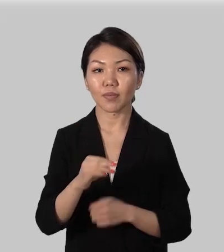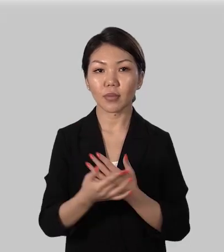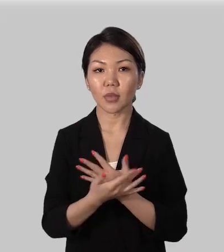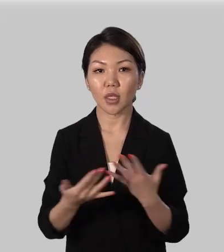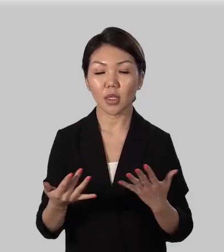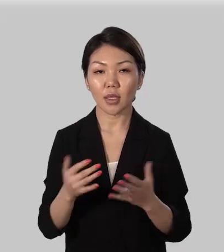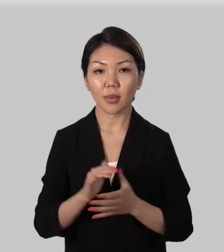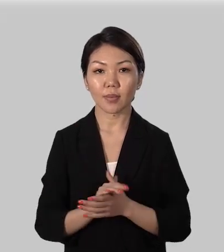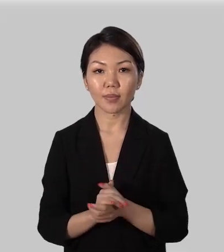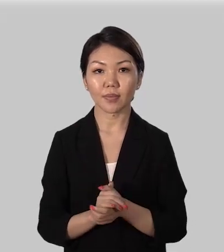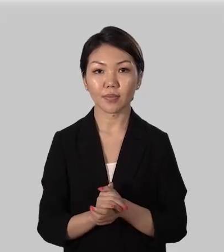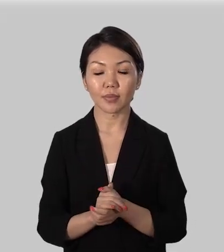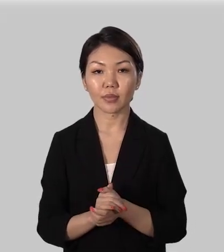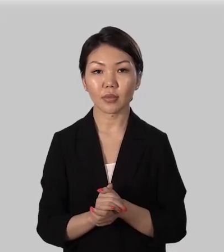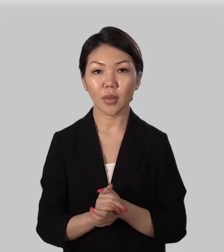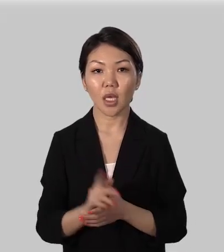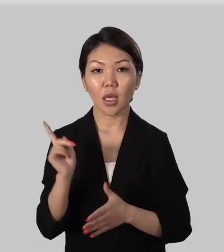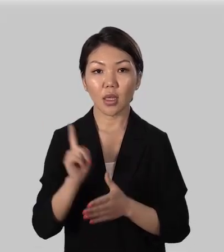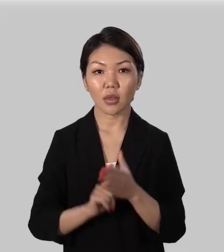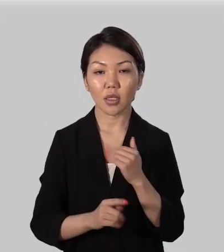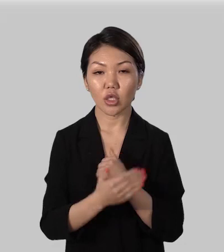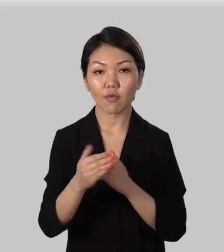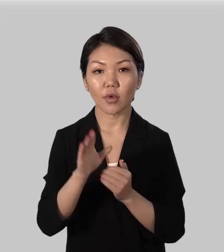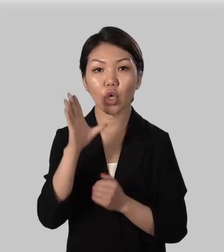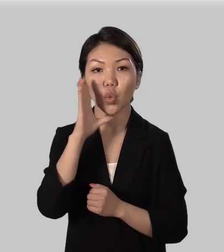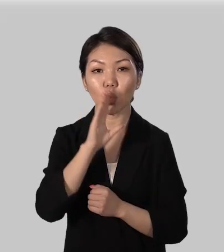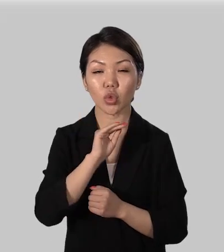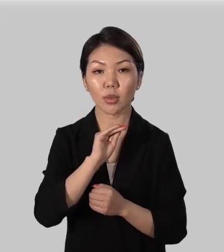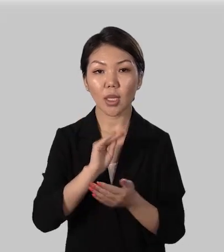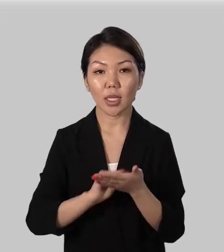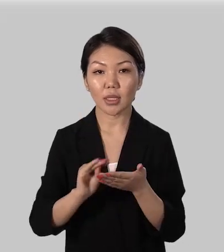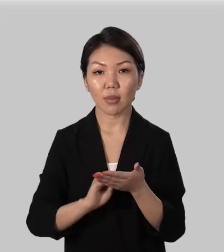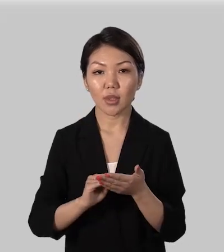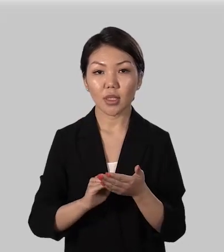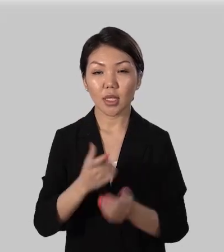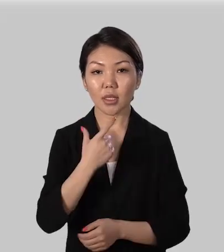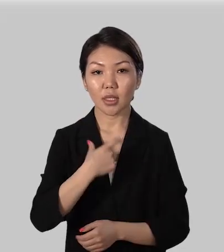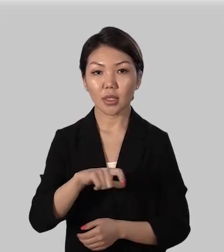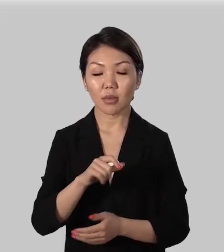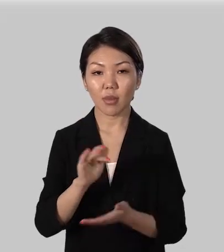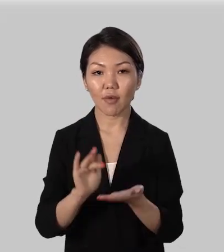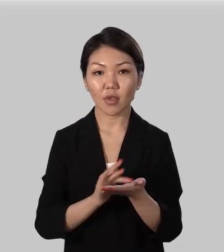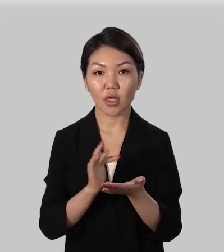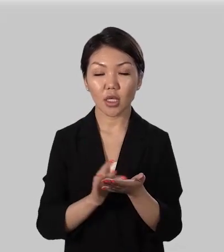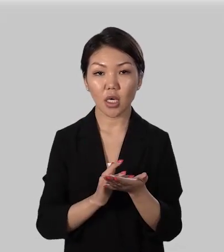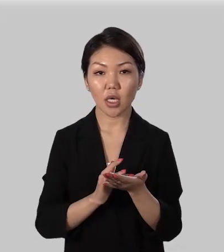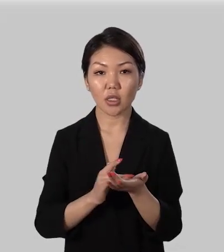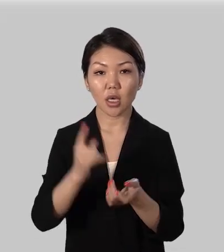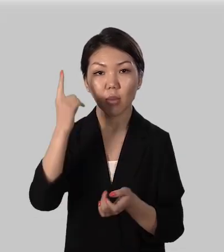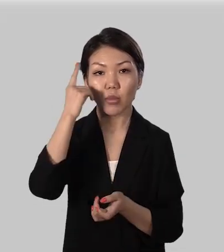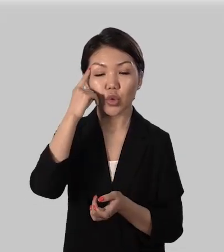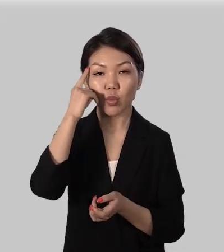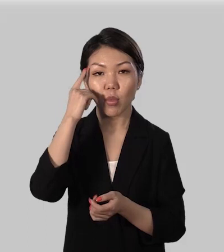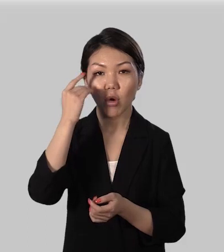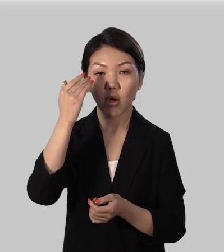надеюсь вы успели и записать тетради порассуждаем о фантазиях мальчика о чем